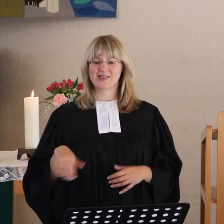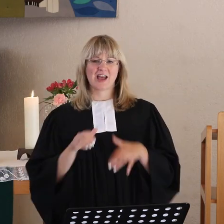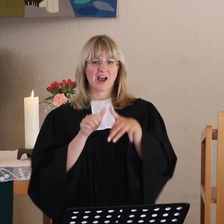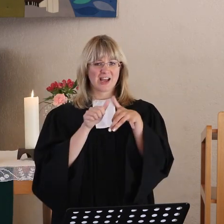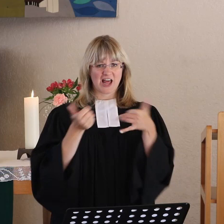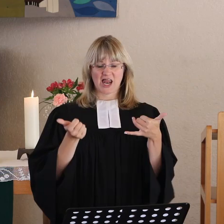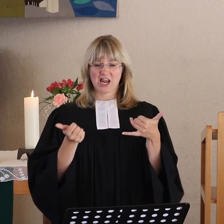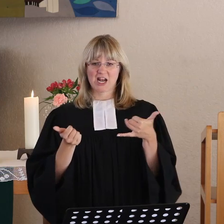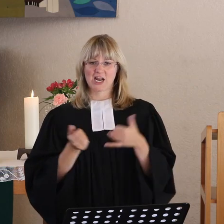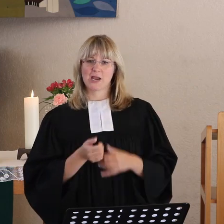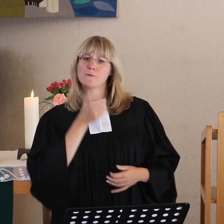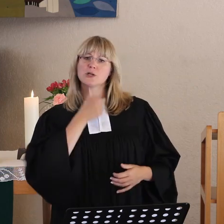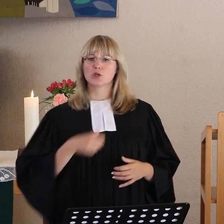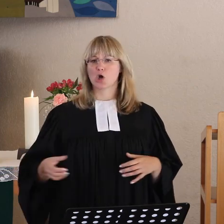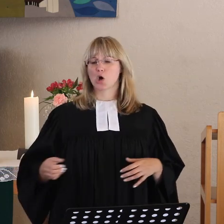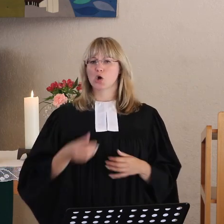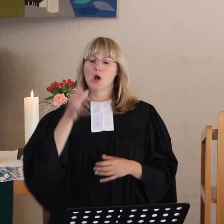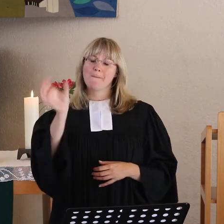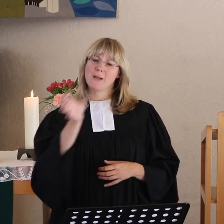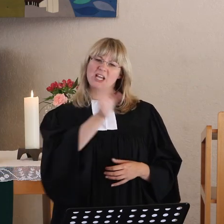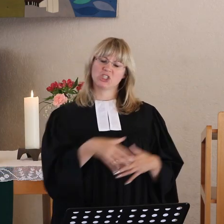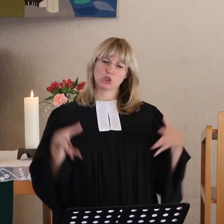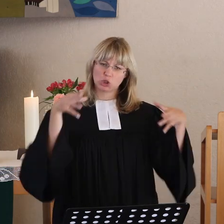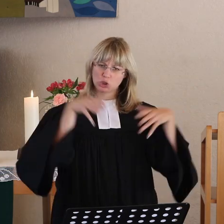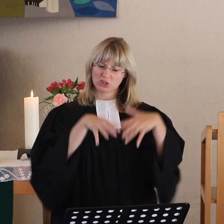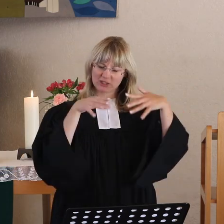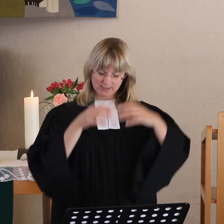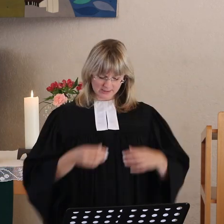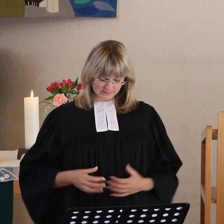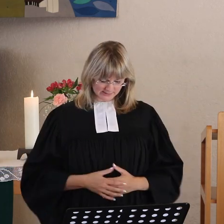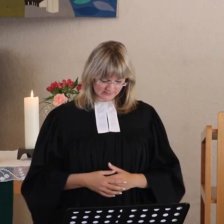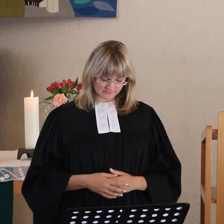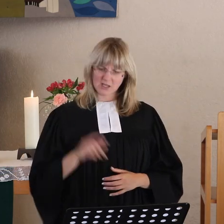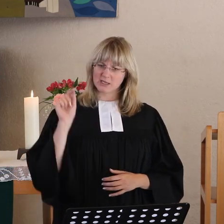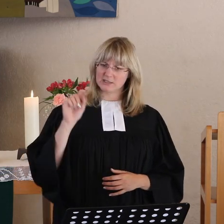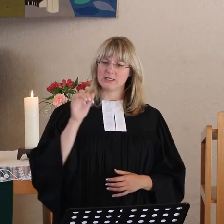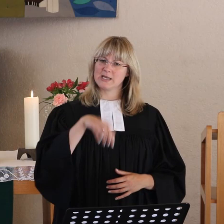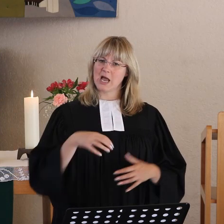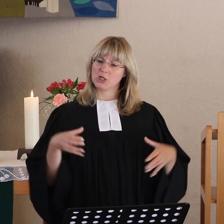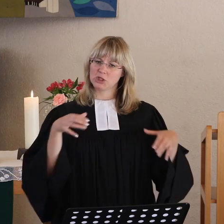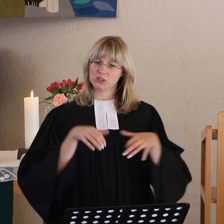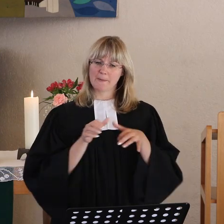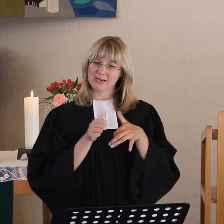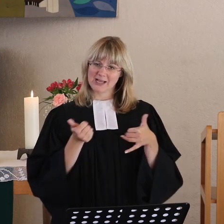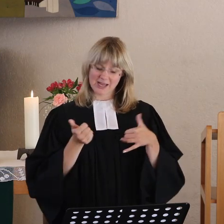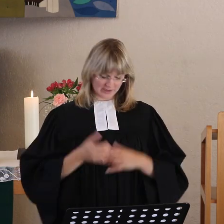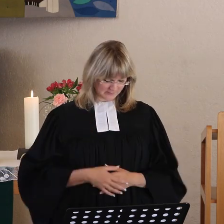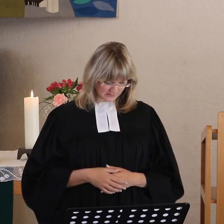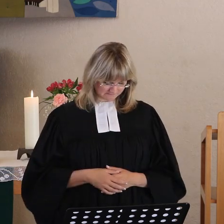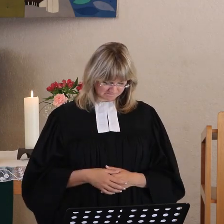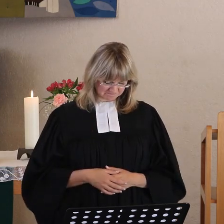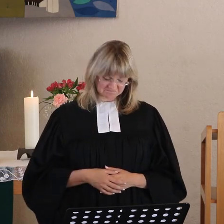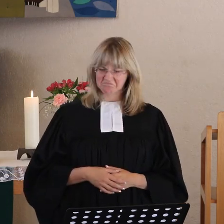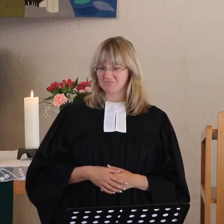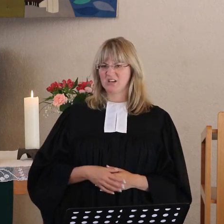80er Jahren, einige junge Menschen mehrere Jahre lang sich selbst versorgt haben und